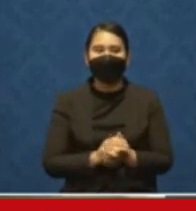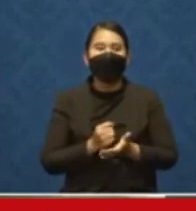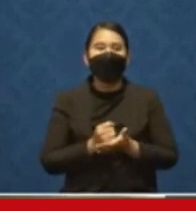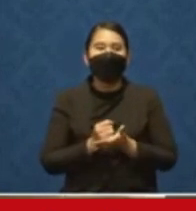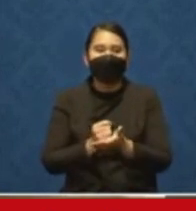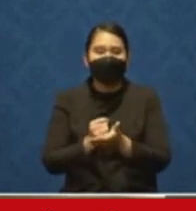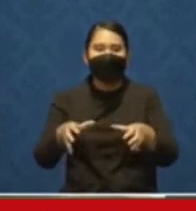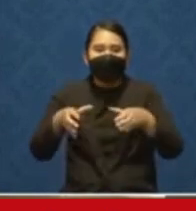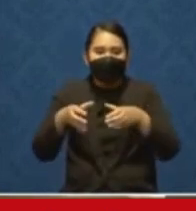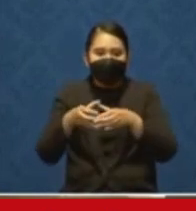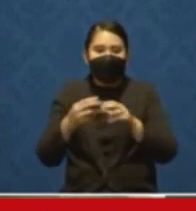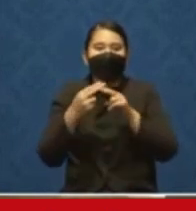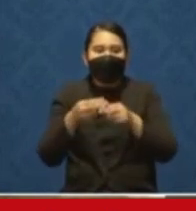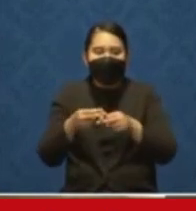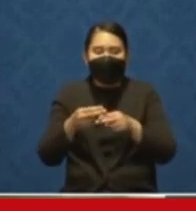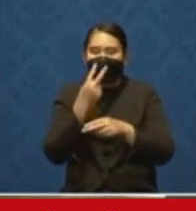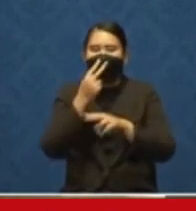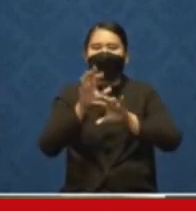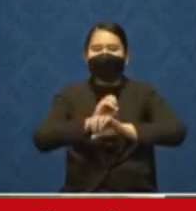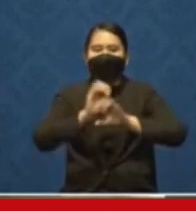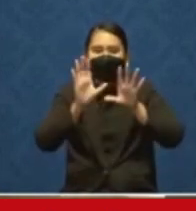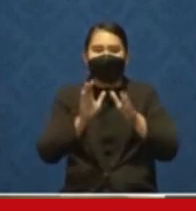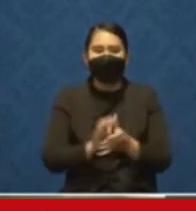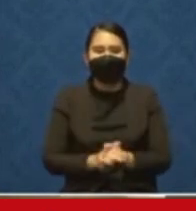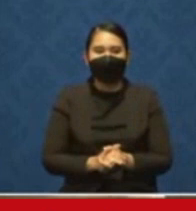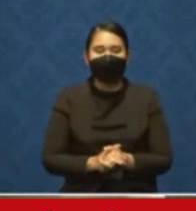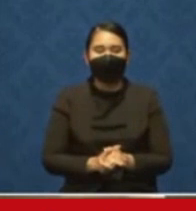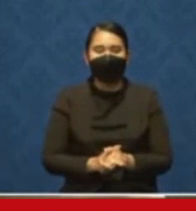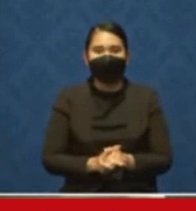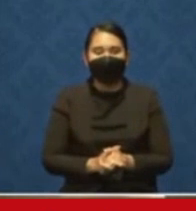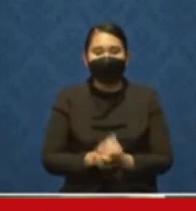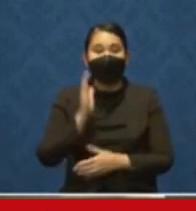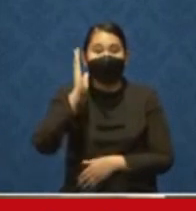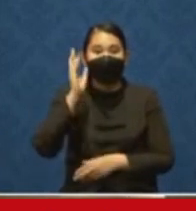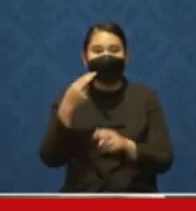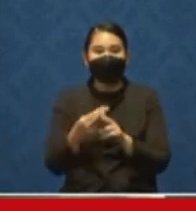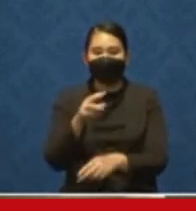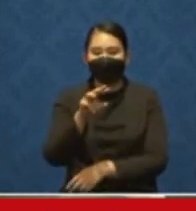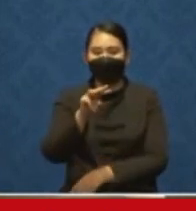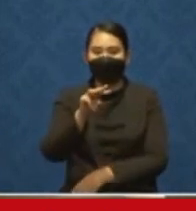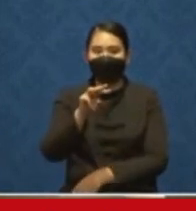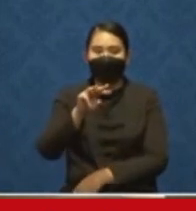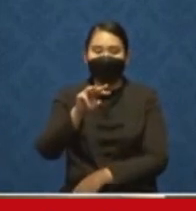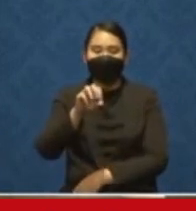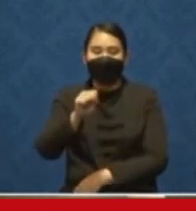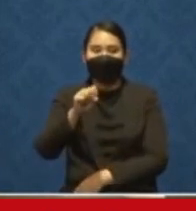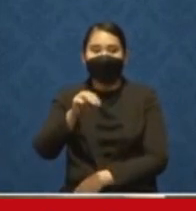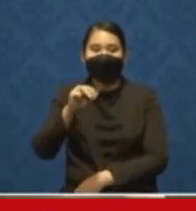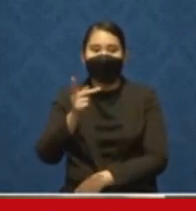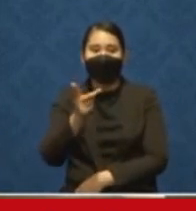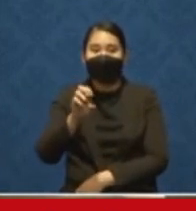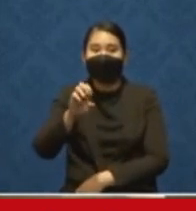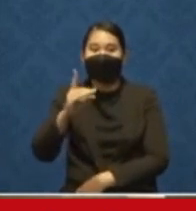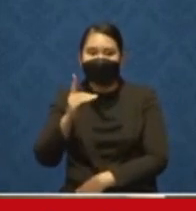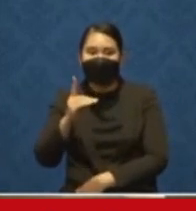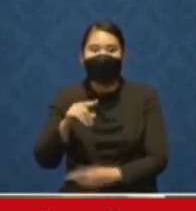นึงถ้าท่านนายกนี่แต่ท่านก็ยังเอื้อเฟื้อลูกน้องเห็นแก่พวกพ้องชัดเจน